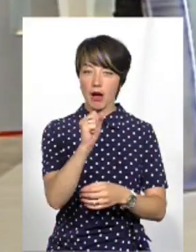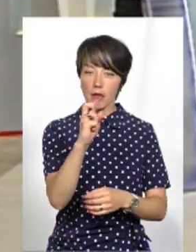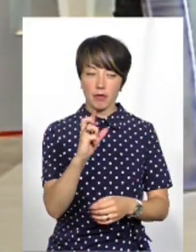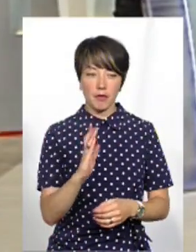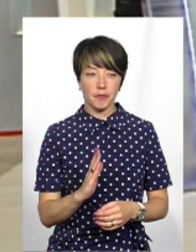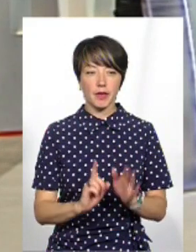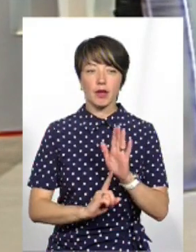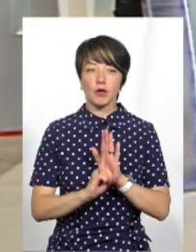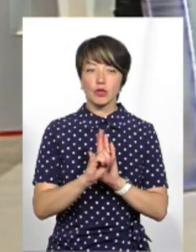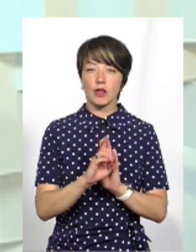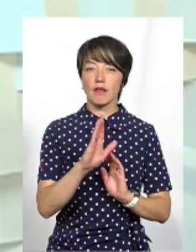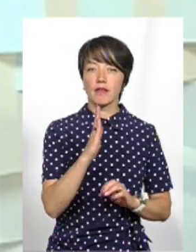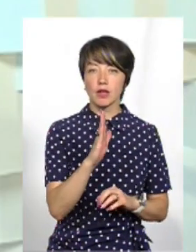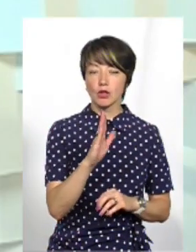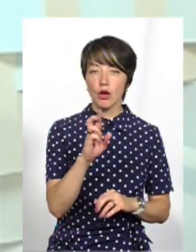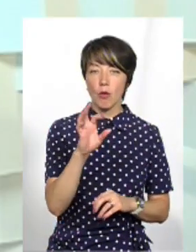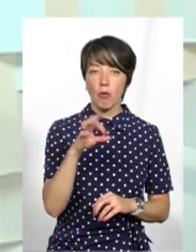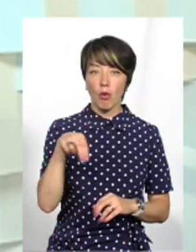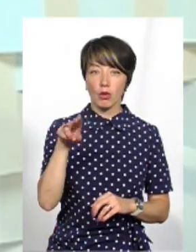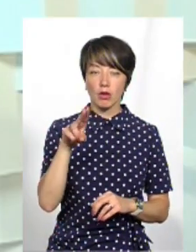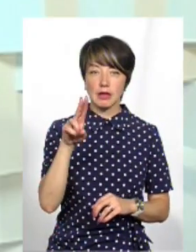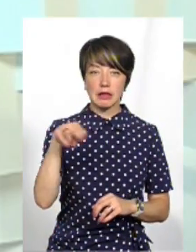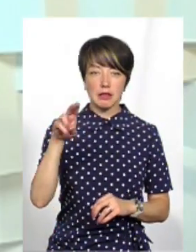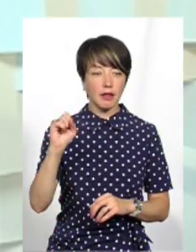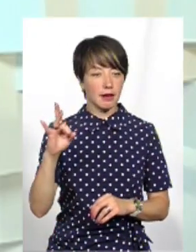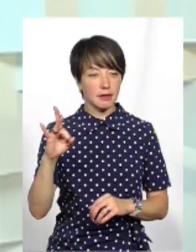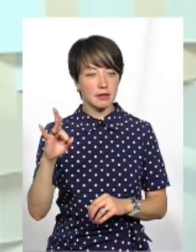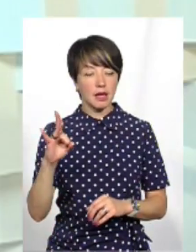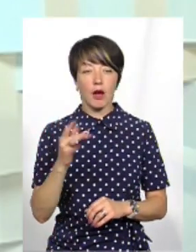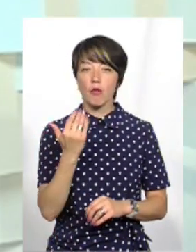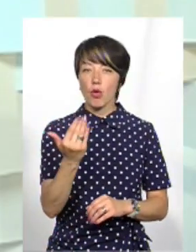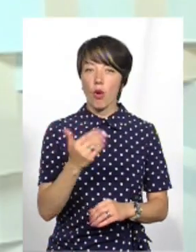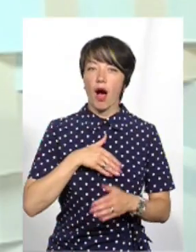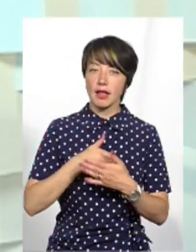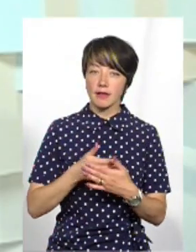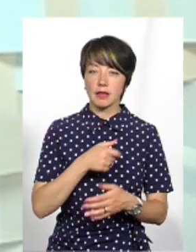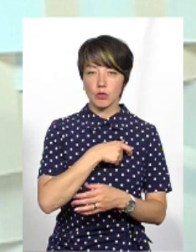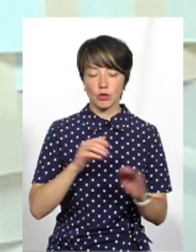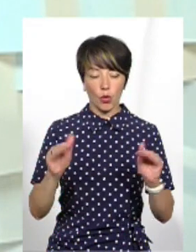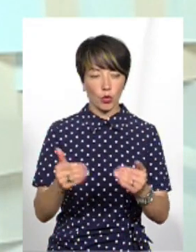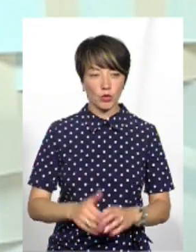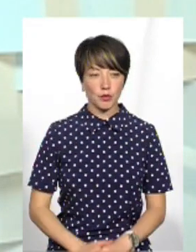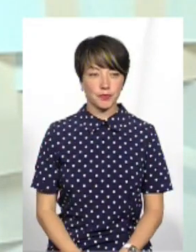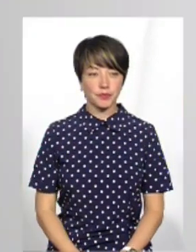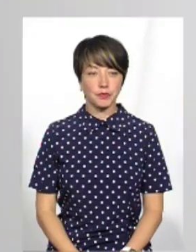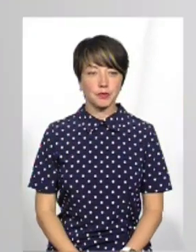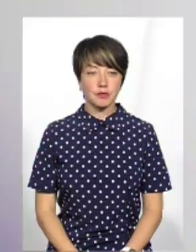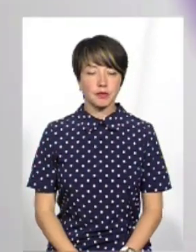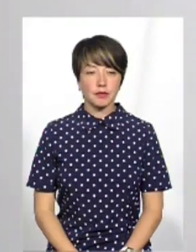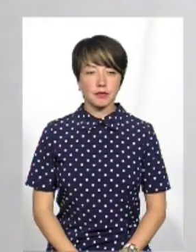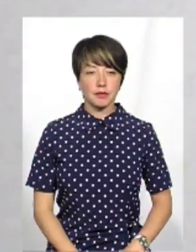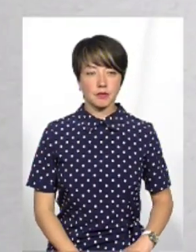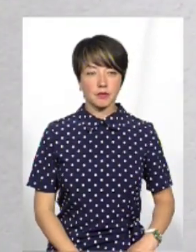алфавітом. Почнімо із Віктора Бондаря. І про його депутатську активність і статки зараз коротко.